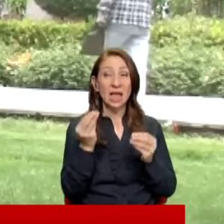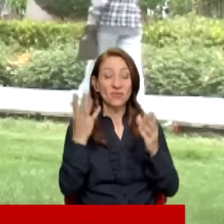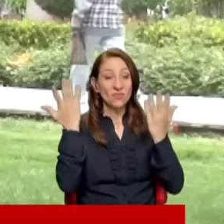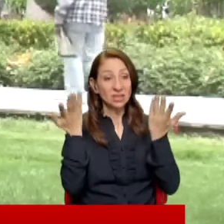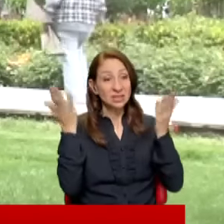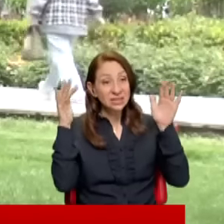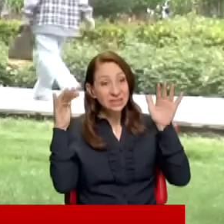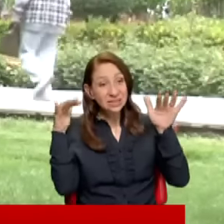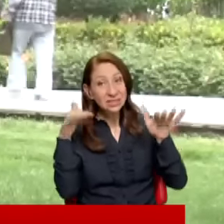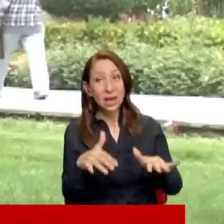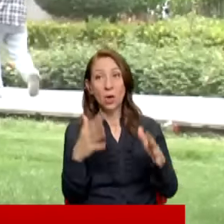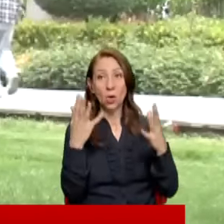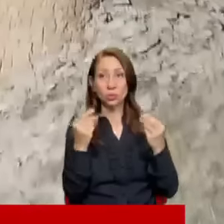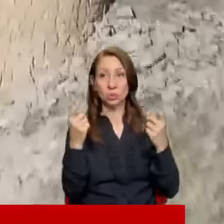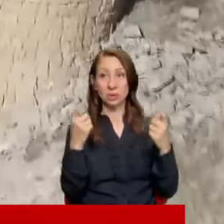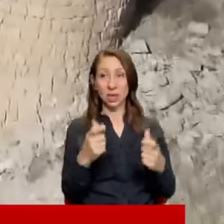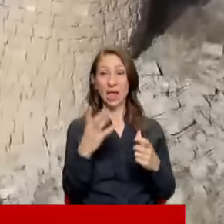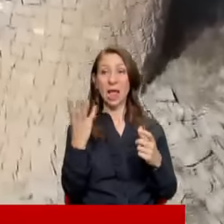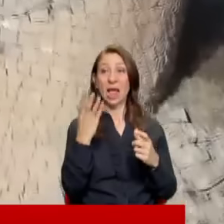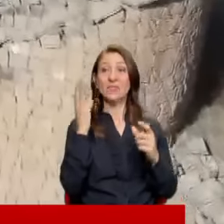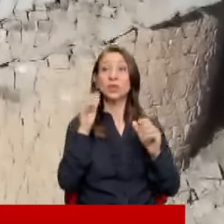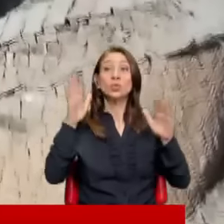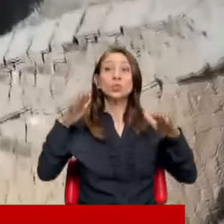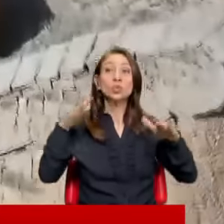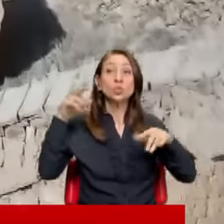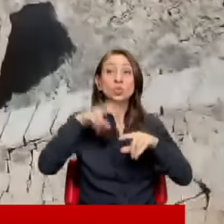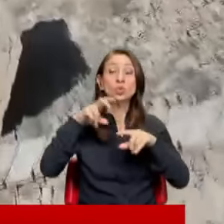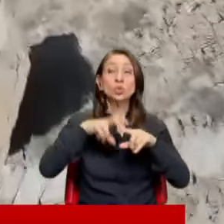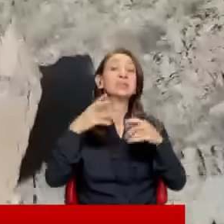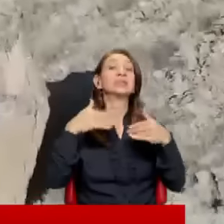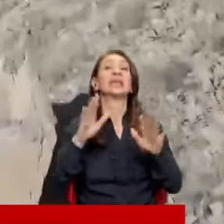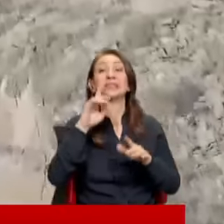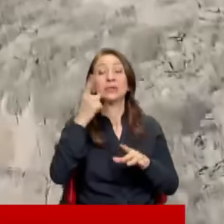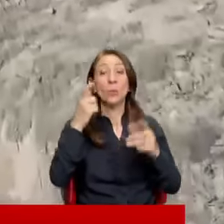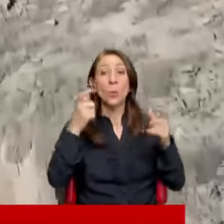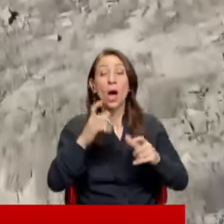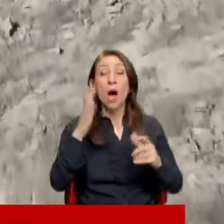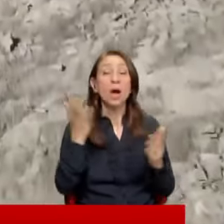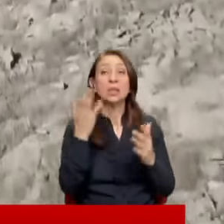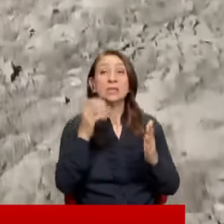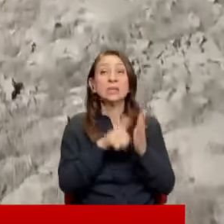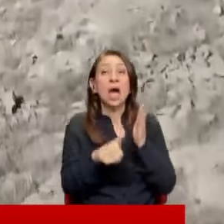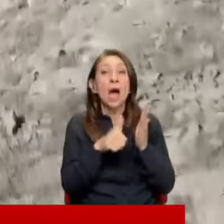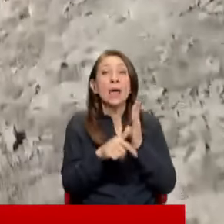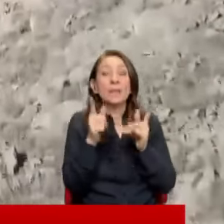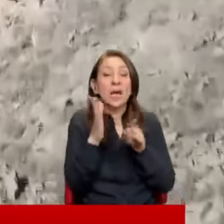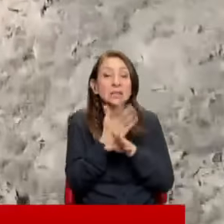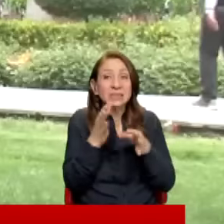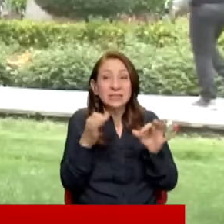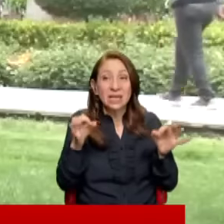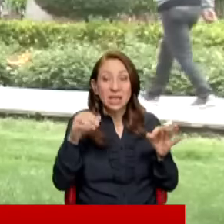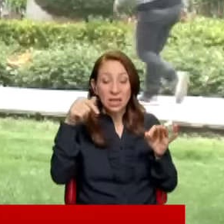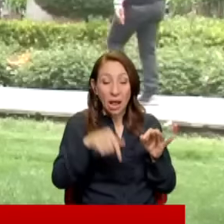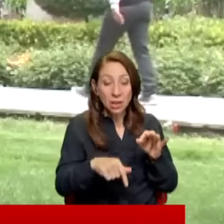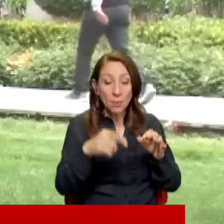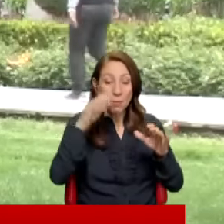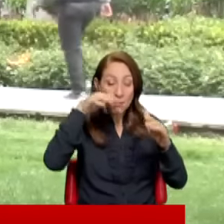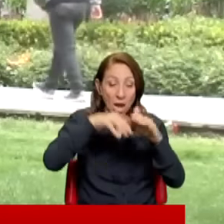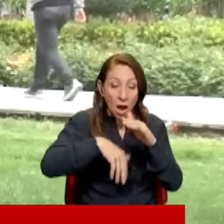yoğun kuşluğun olduğu yer en yoğun kuşluğun olduğu yer değil sadece bölge adeta tarihi bir hazine Yeraltı Şehirleri